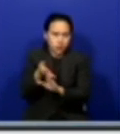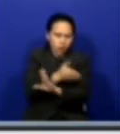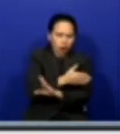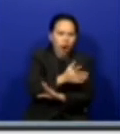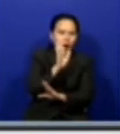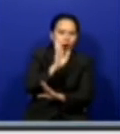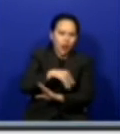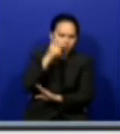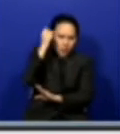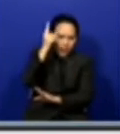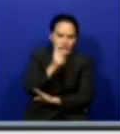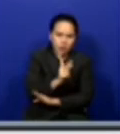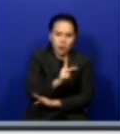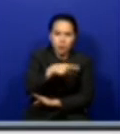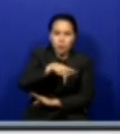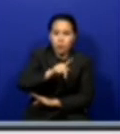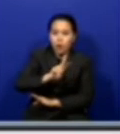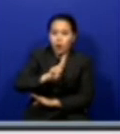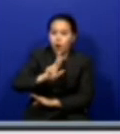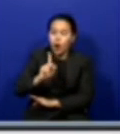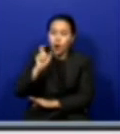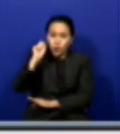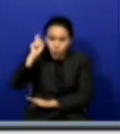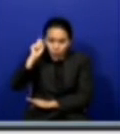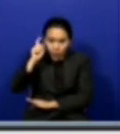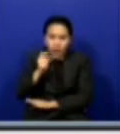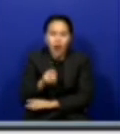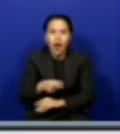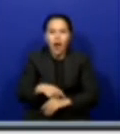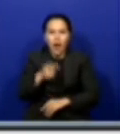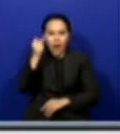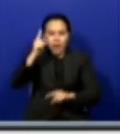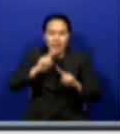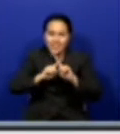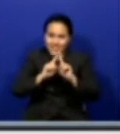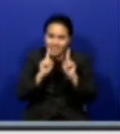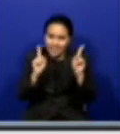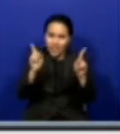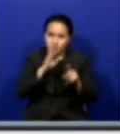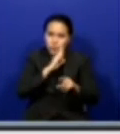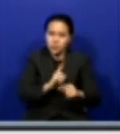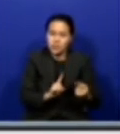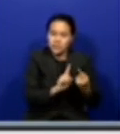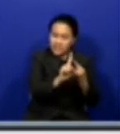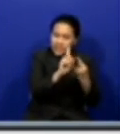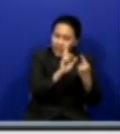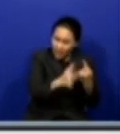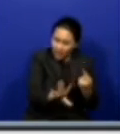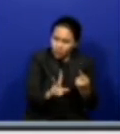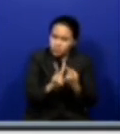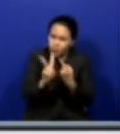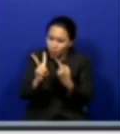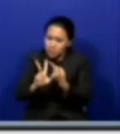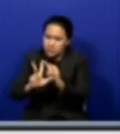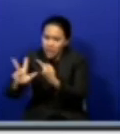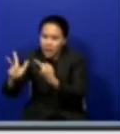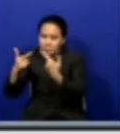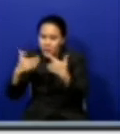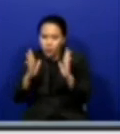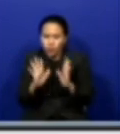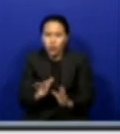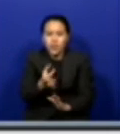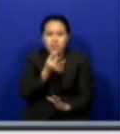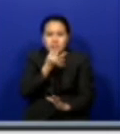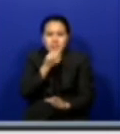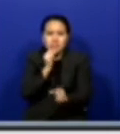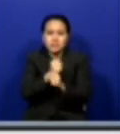เฉินแต่ที่เราไม่เข้าใจคือต่อแล้วต่อเล่าต่อไปเรื่อยๆแบบนี้แล้วคนที่ทำอาหารกินหาเ